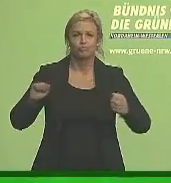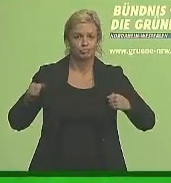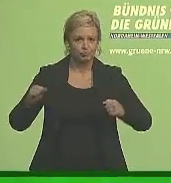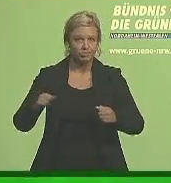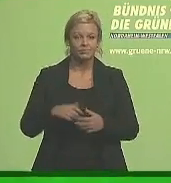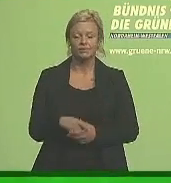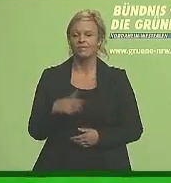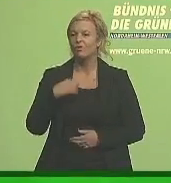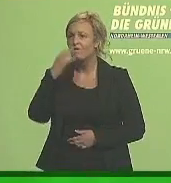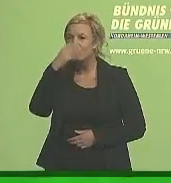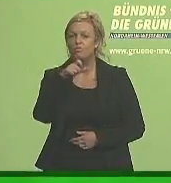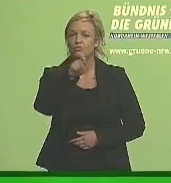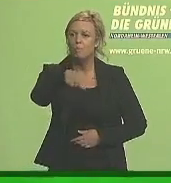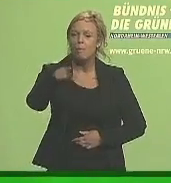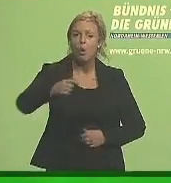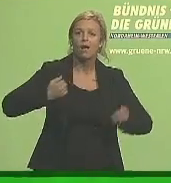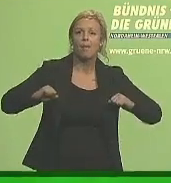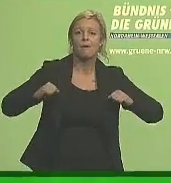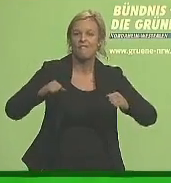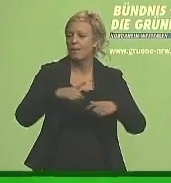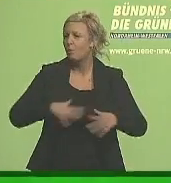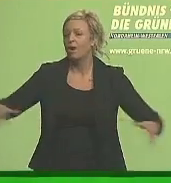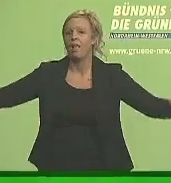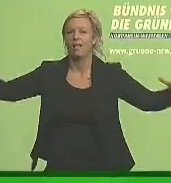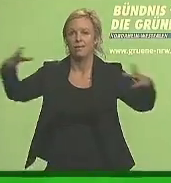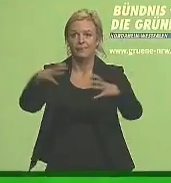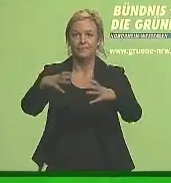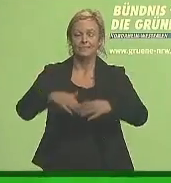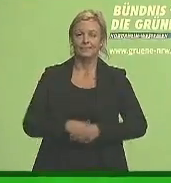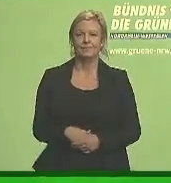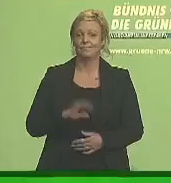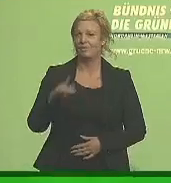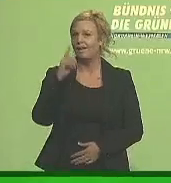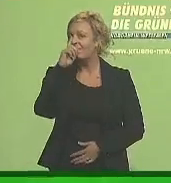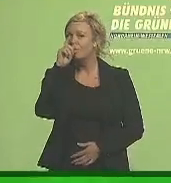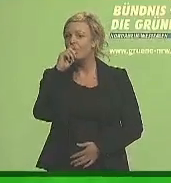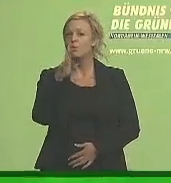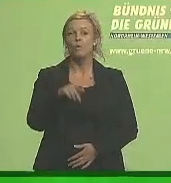uns eine Bürgerbewegung aus diesem Thema machen.